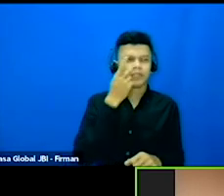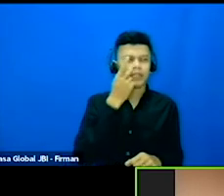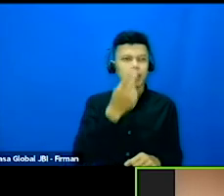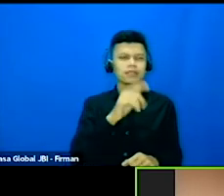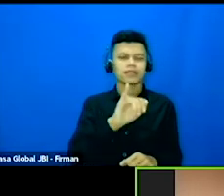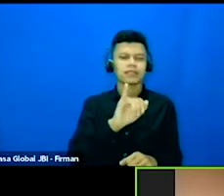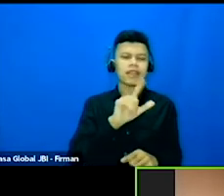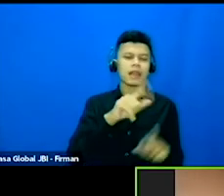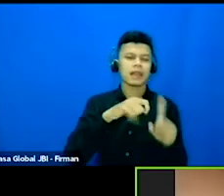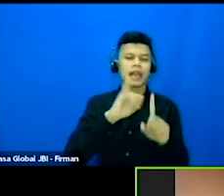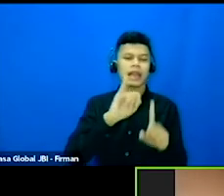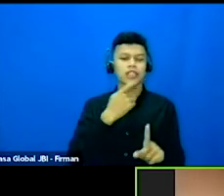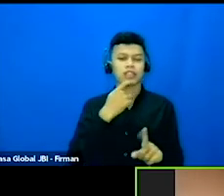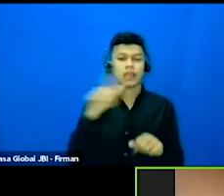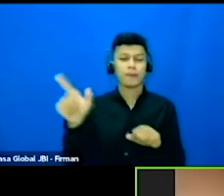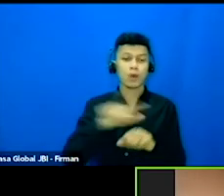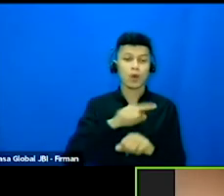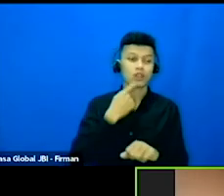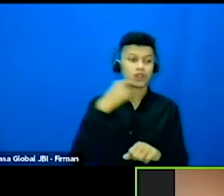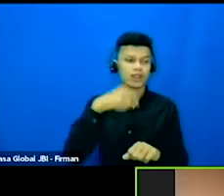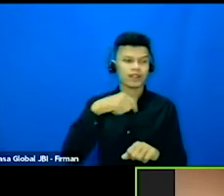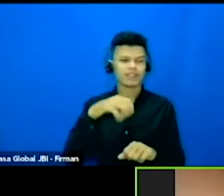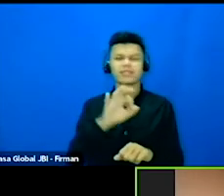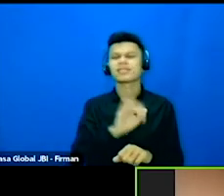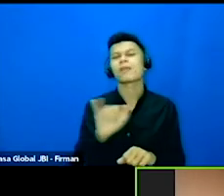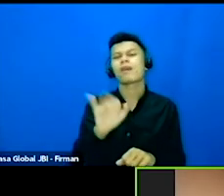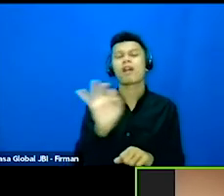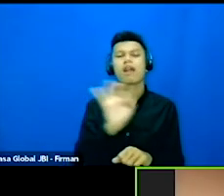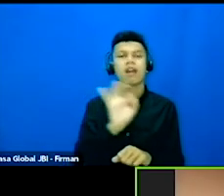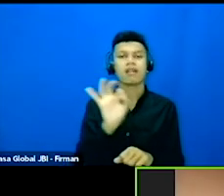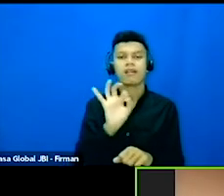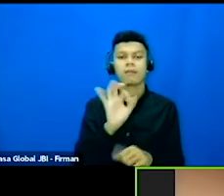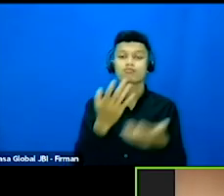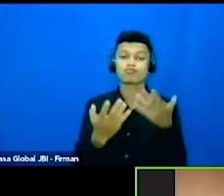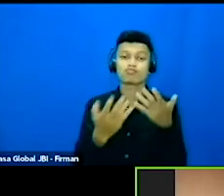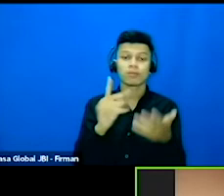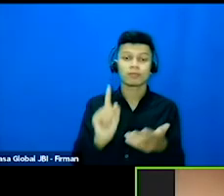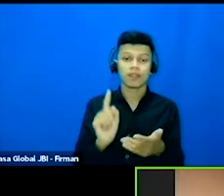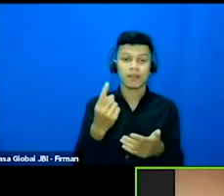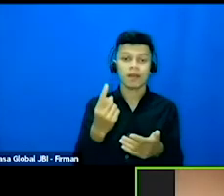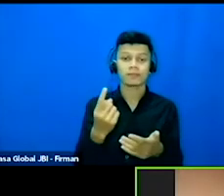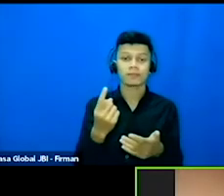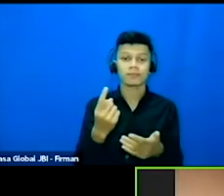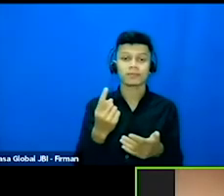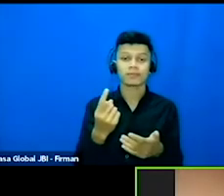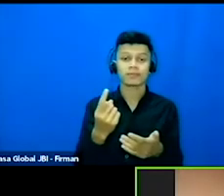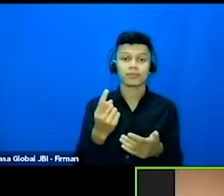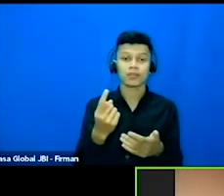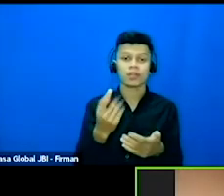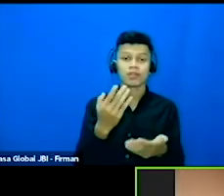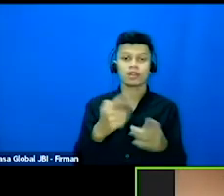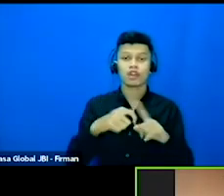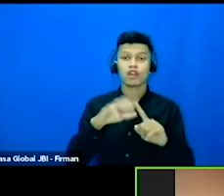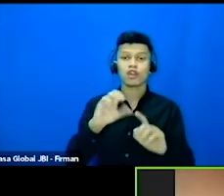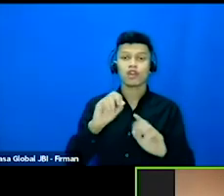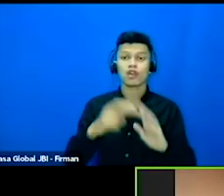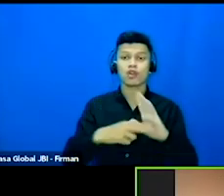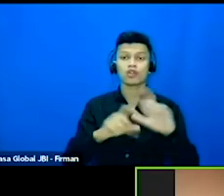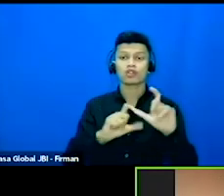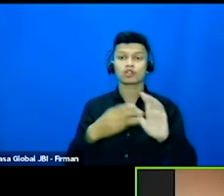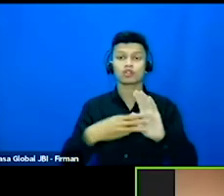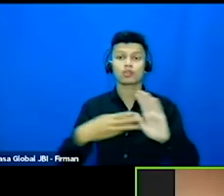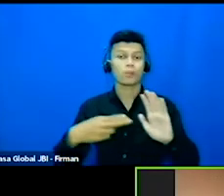pengaduan terkait dengan ini mungkin mungkin pertama apakah konsumen kita were dengan itu